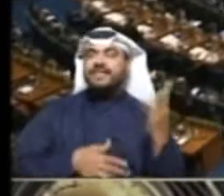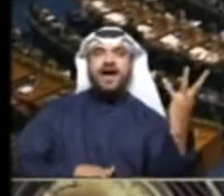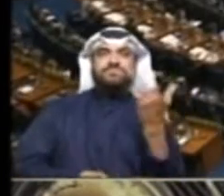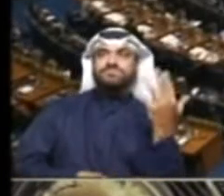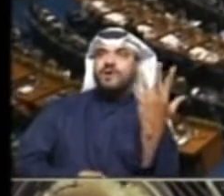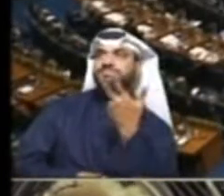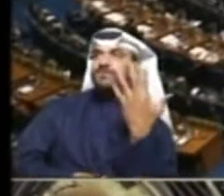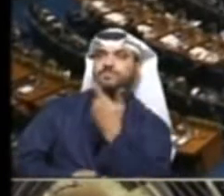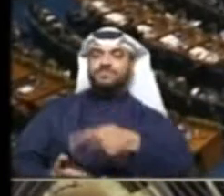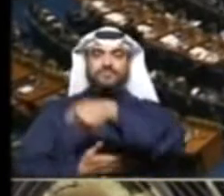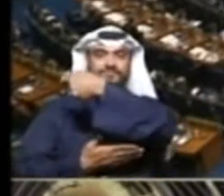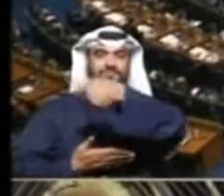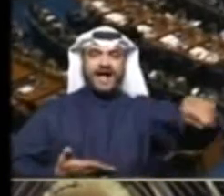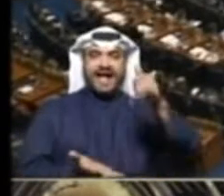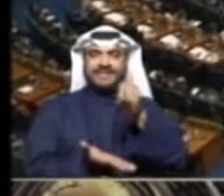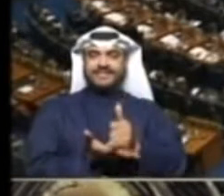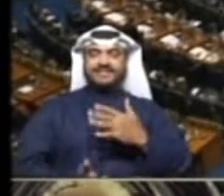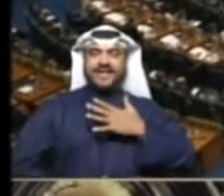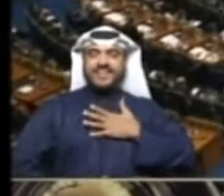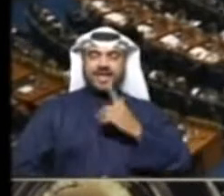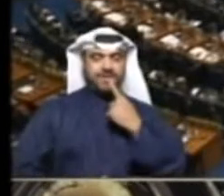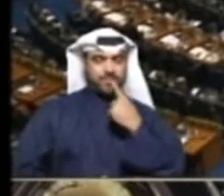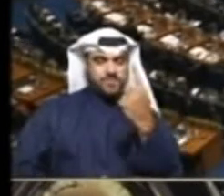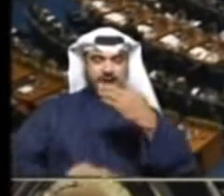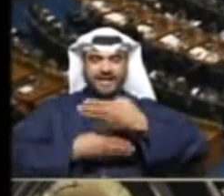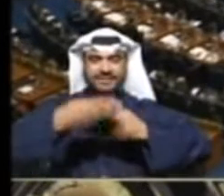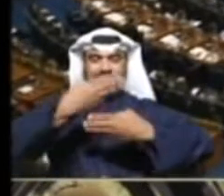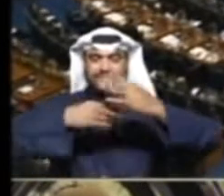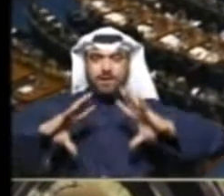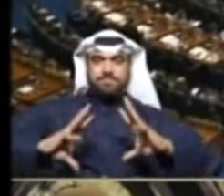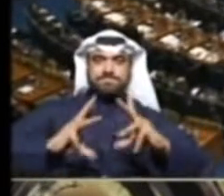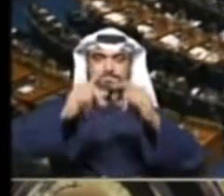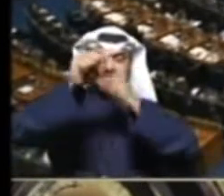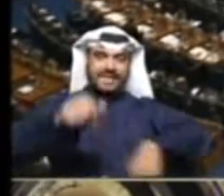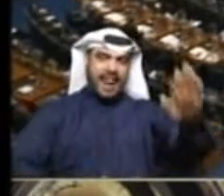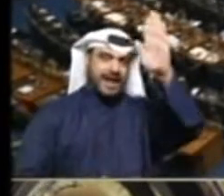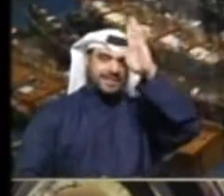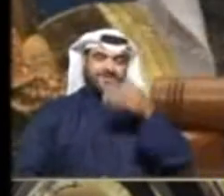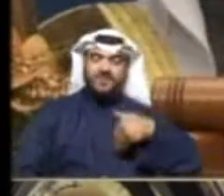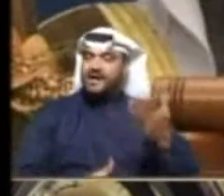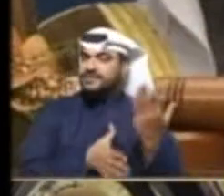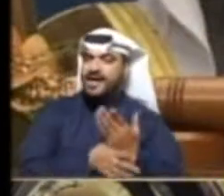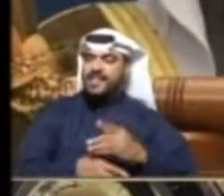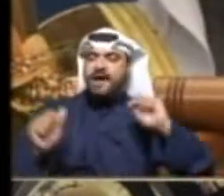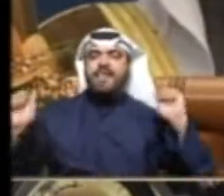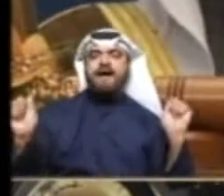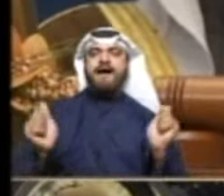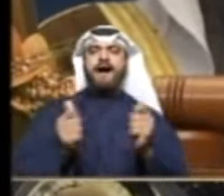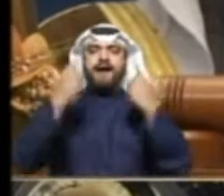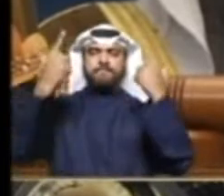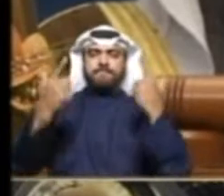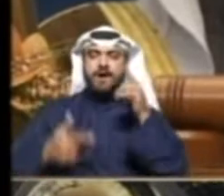الإسهامات والمساعدات اللازمة لإعادة إعمار العراق عقب الحروب والصراعات التي تأثرت بها